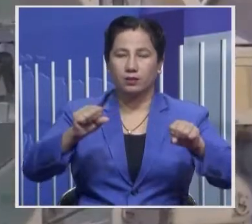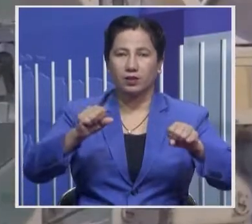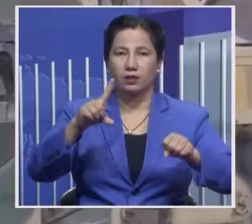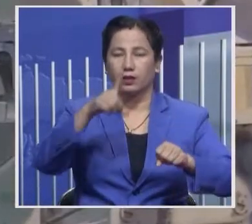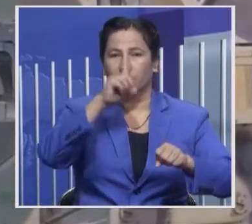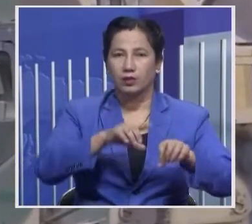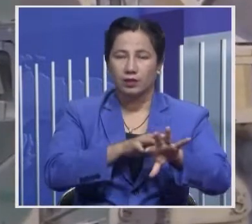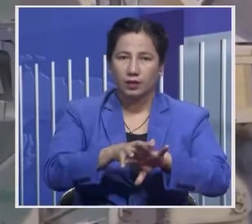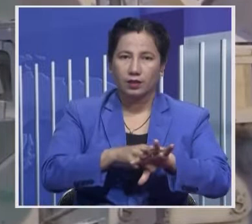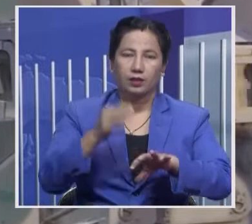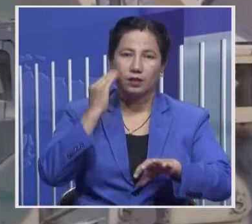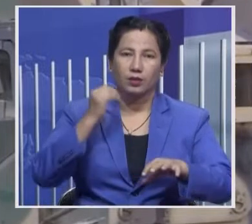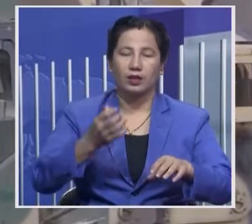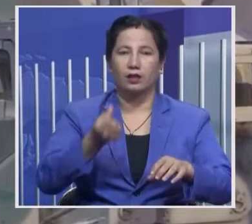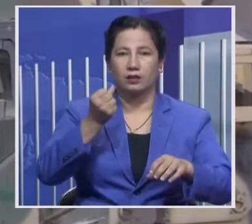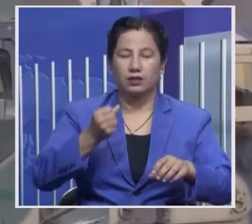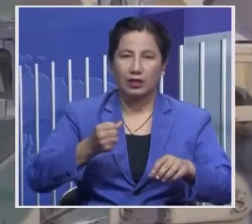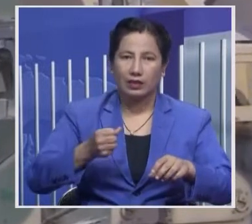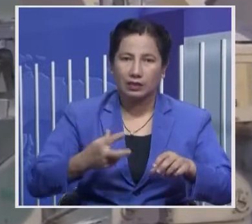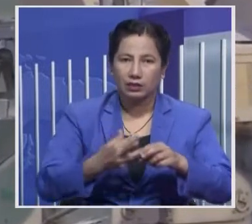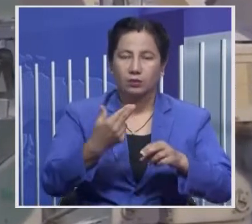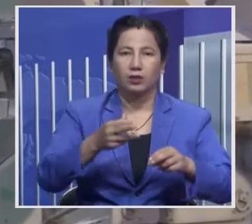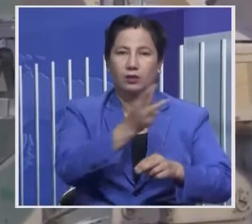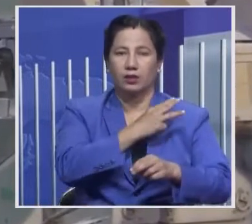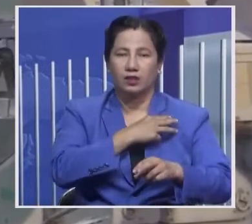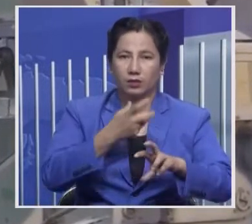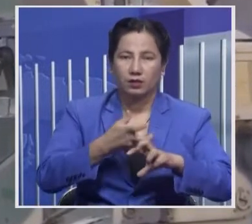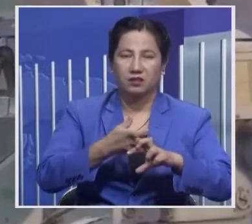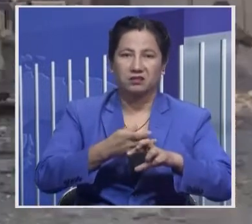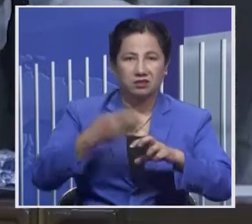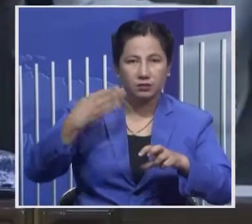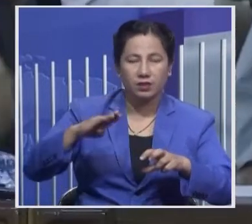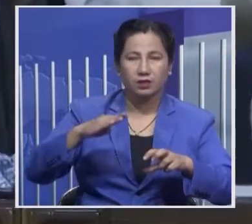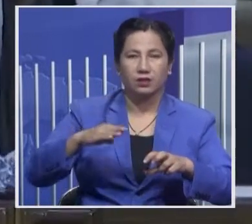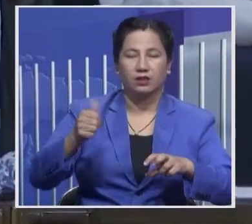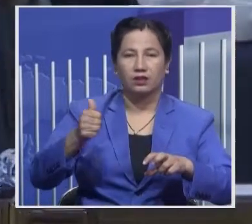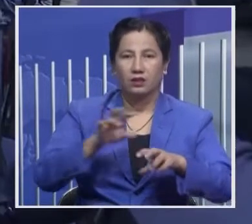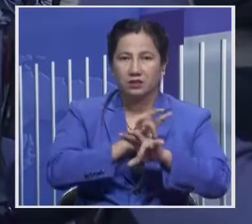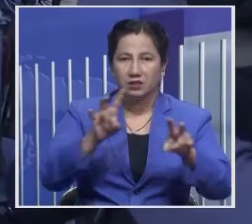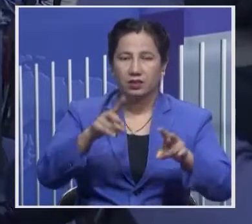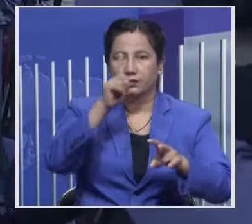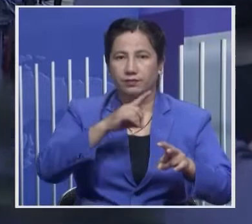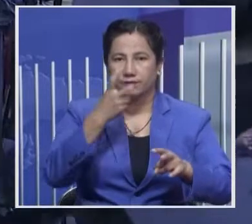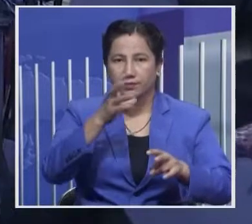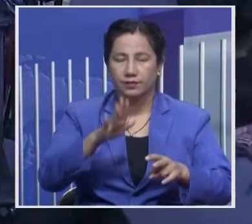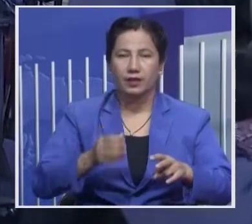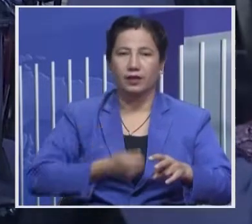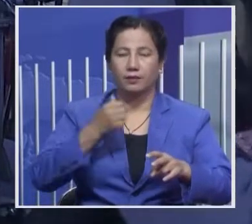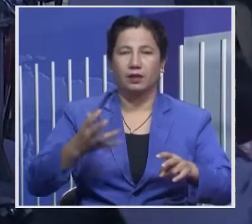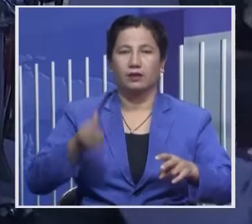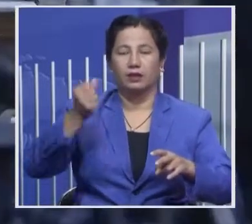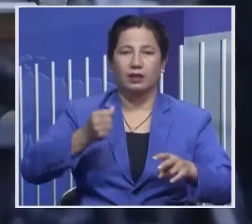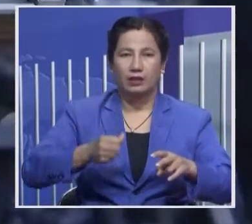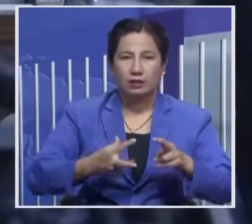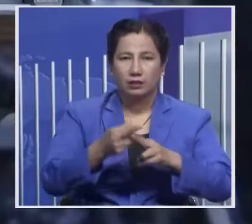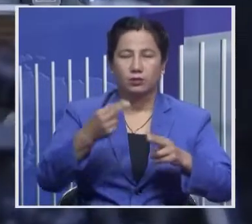1 वर्षलाई धेरैले भने महिला अधिकार कटौती भएको र मानवीय सङ्कट झनै बिग्रिएको अशान्त वर्षको रूपमा हेरेका छन्। आफ्ना अधिकार कटौती